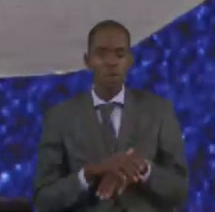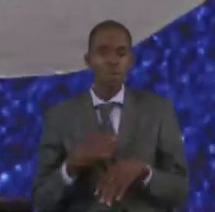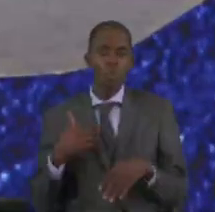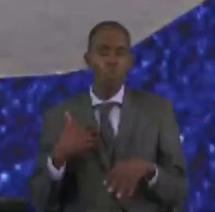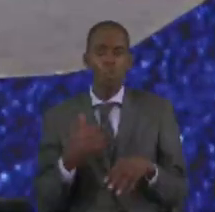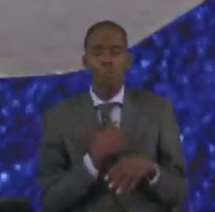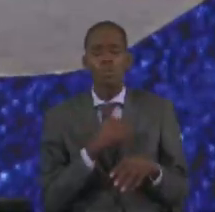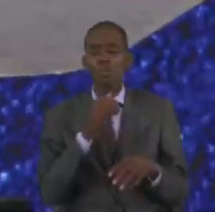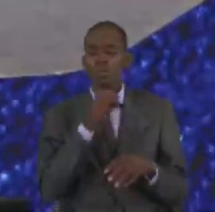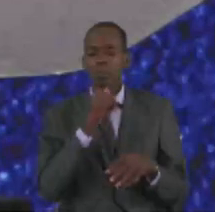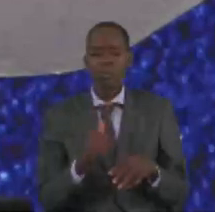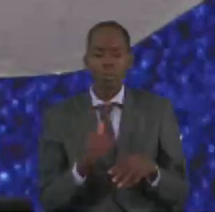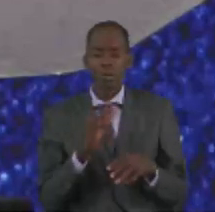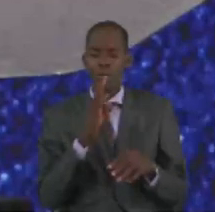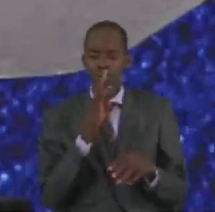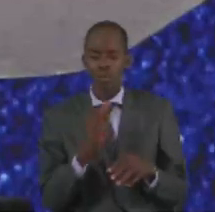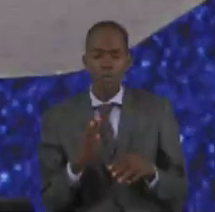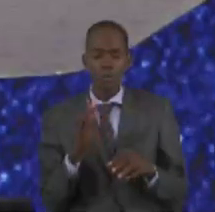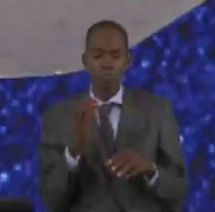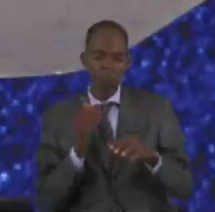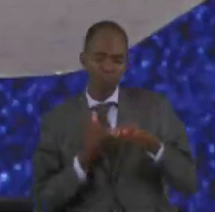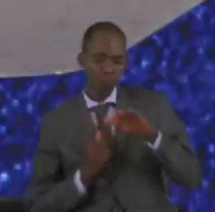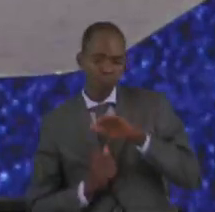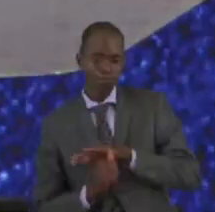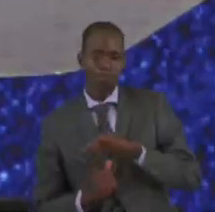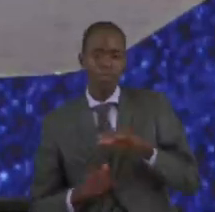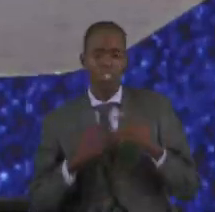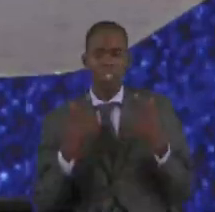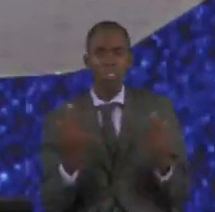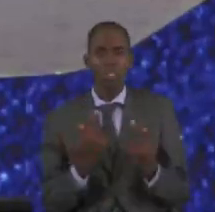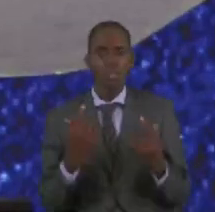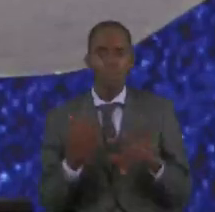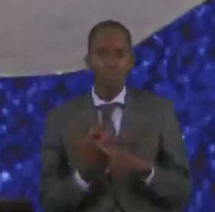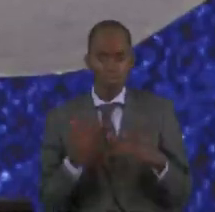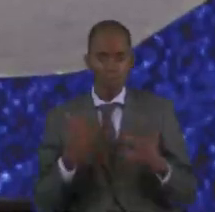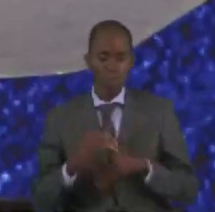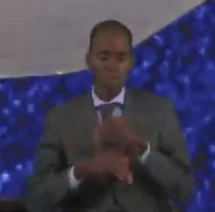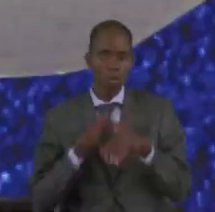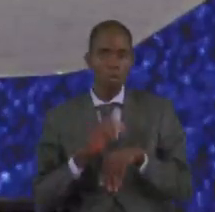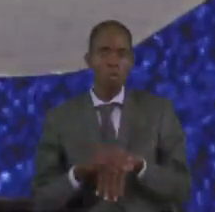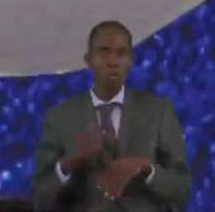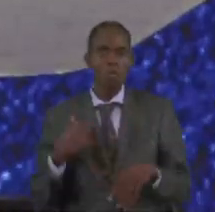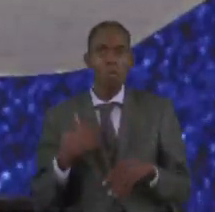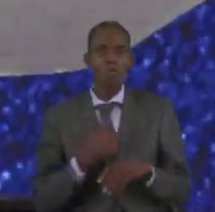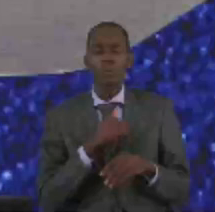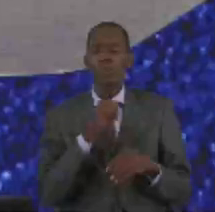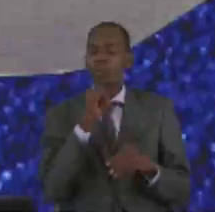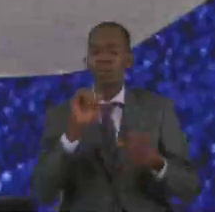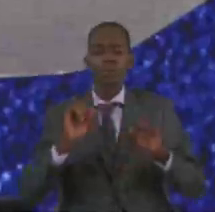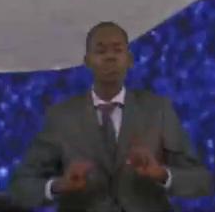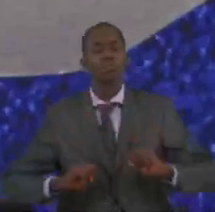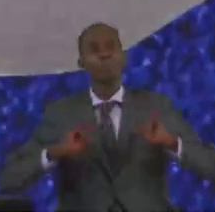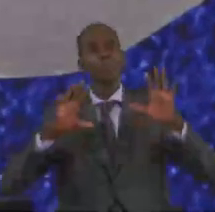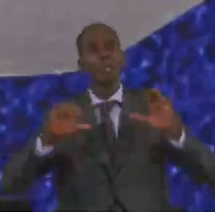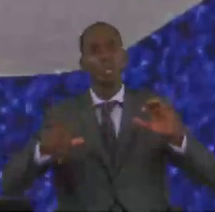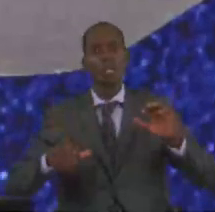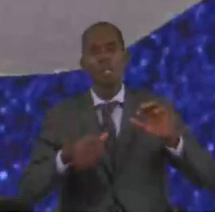Pour que ne soyons plus assujettis, asservis au péché, pour